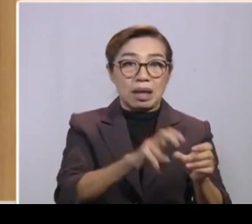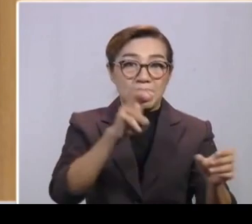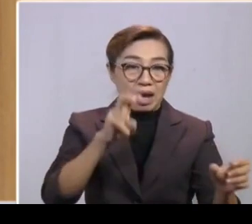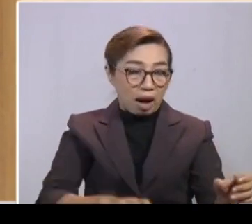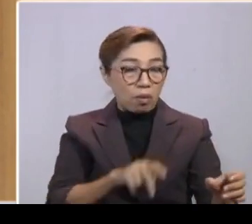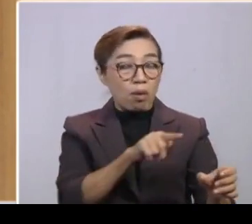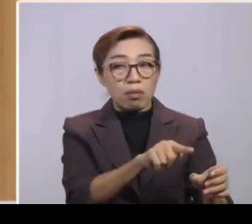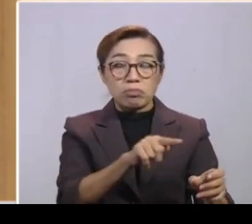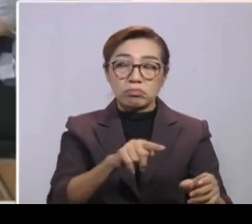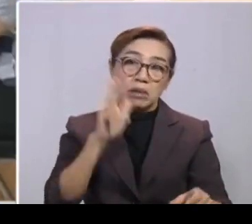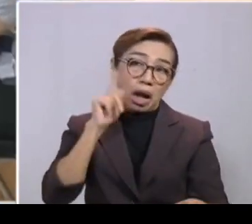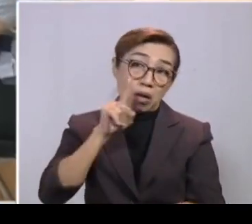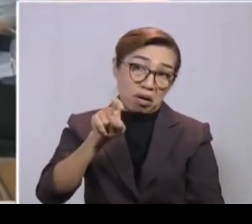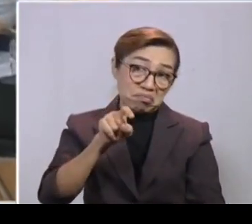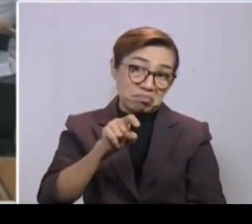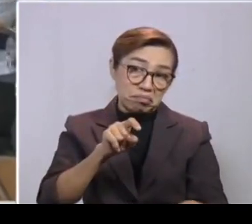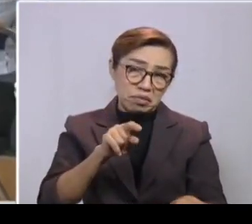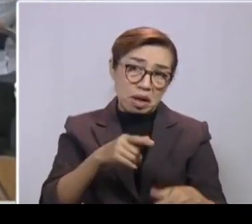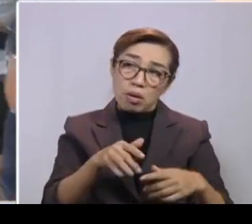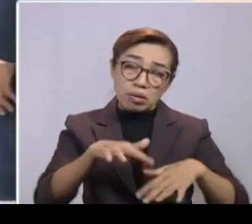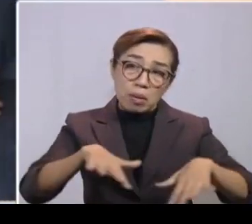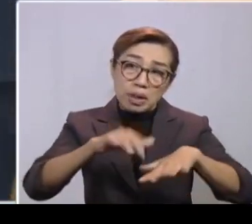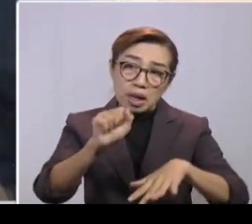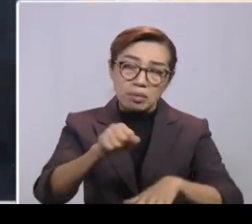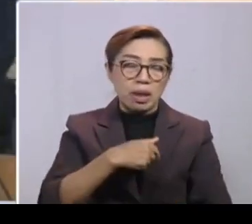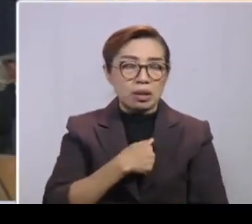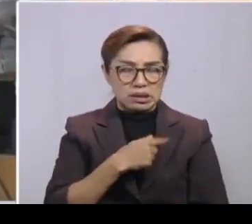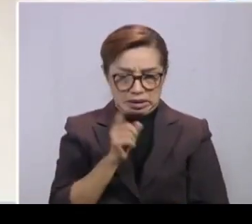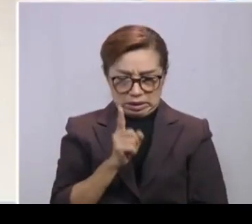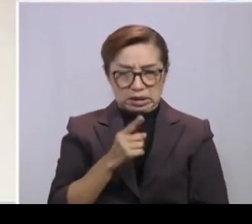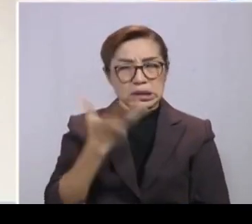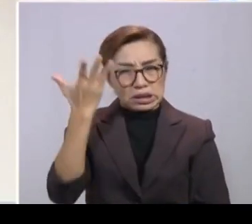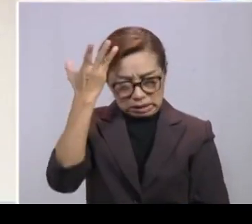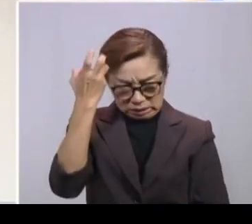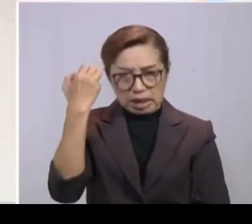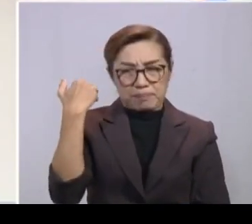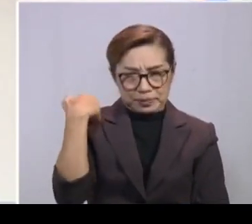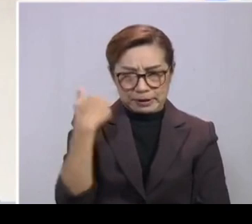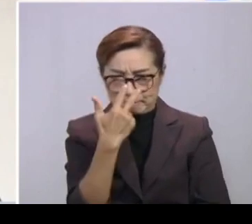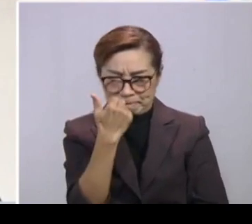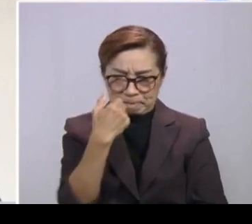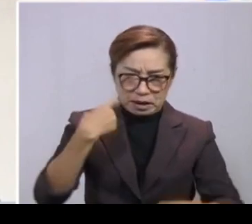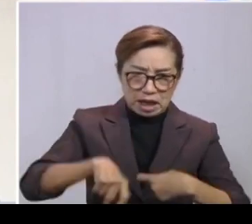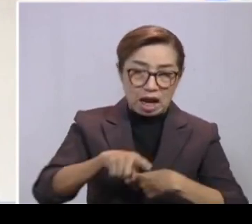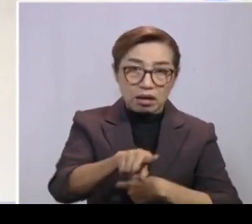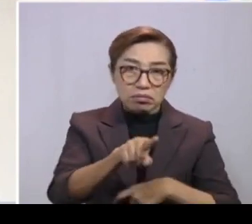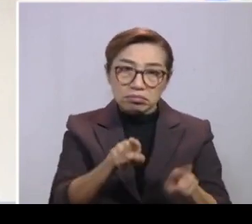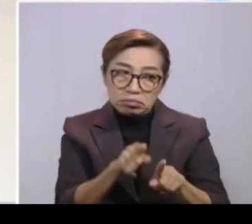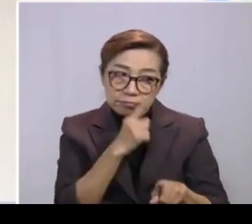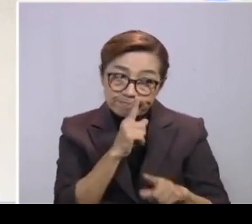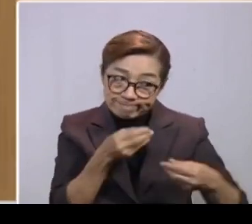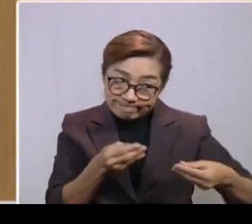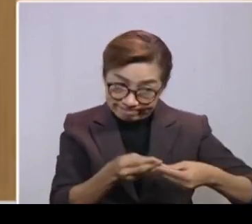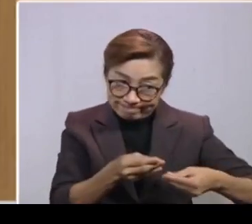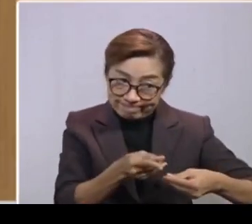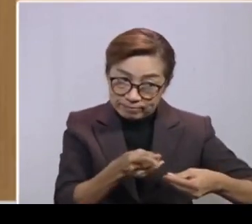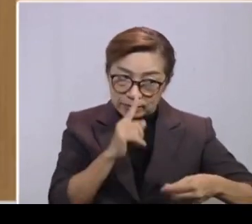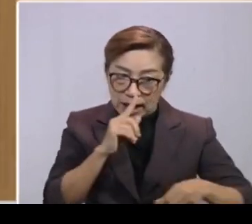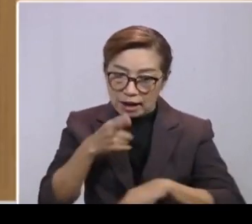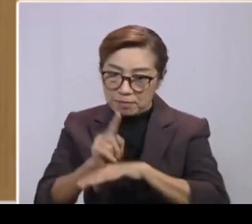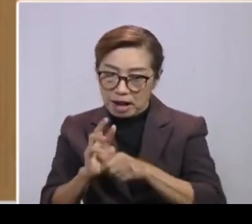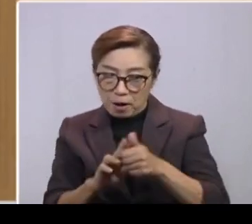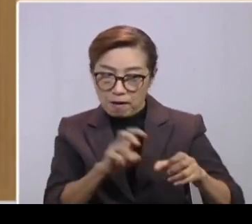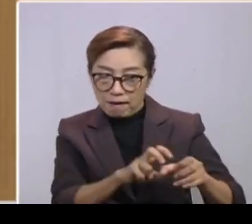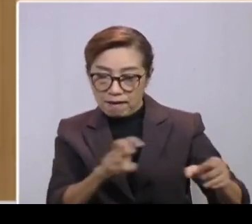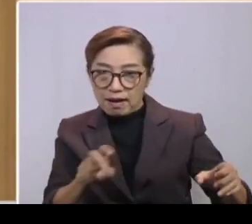ตนเชื่อว่าเป็นการตัดสินใจที่ยากลำบากแล้วก็รอบคอบและถามว่าเป็นการสมคบคิดเพื่อใช้ประโยชน์ของใครหรือไม่ก็